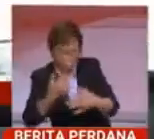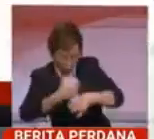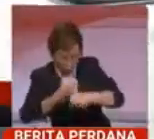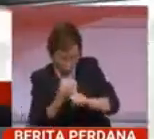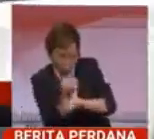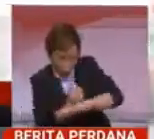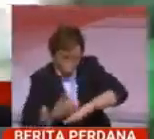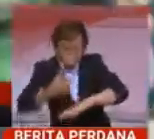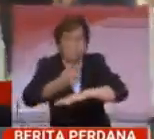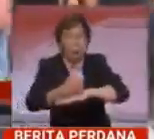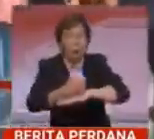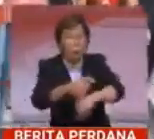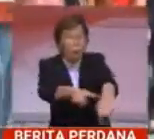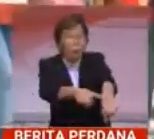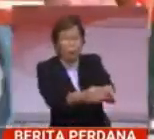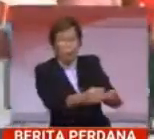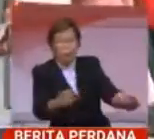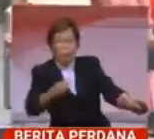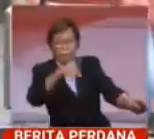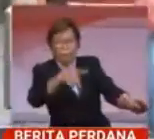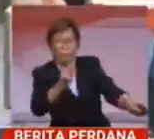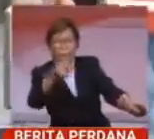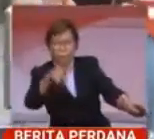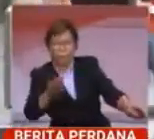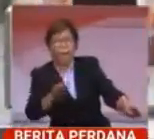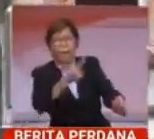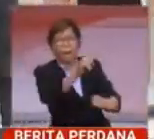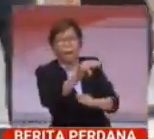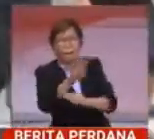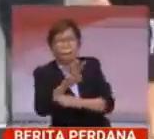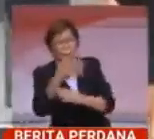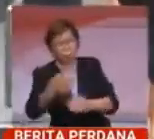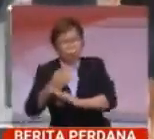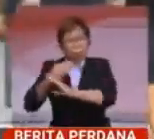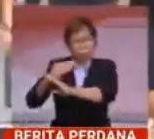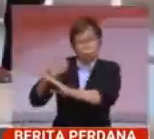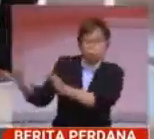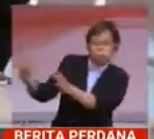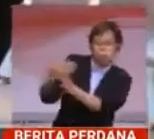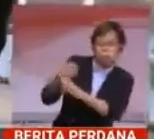dibangunkan. Sepanjang tempoh PKP, NC4 telah mengekang beberapa